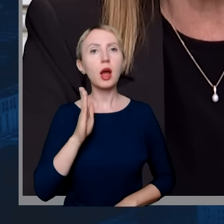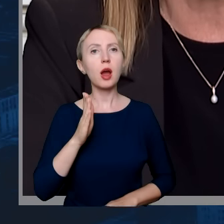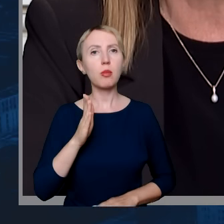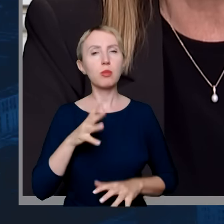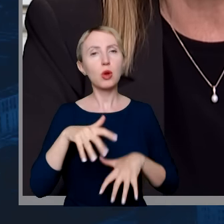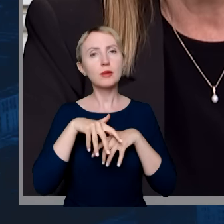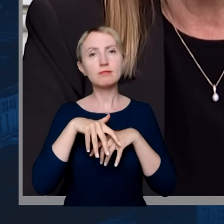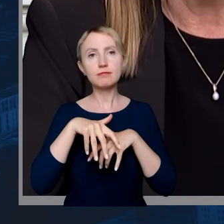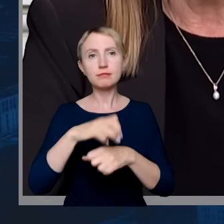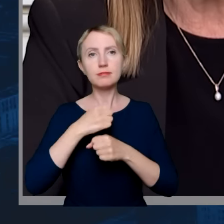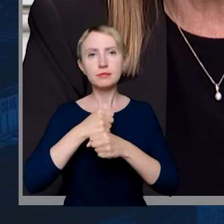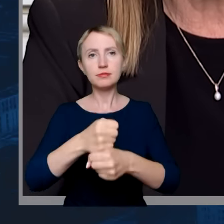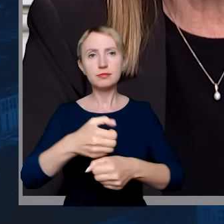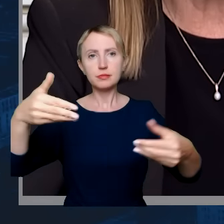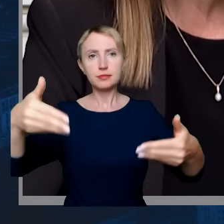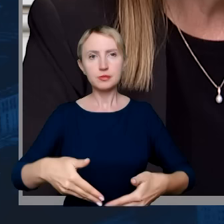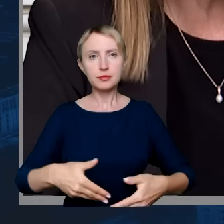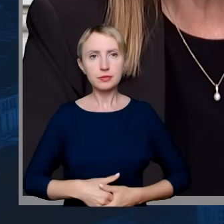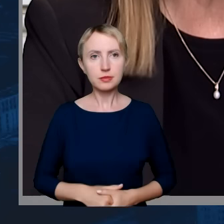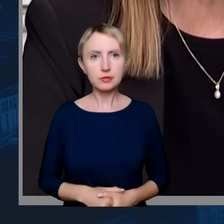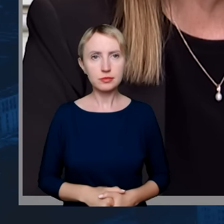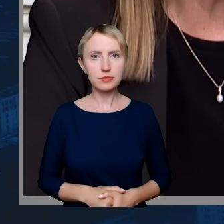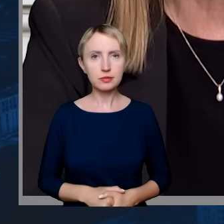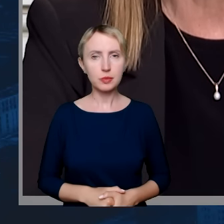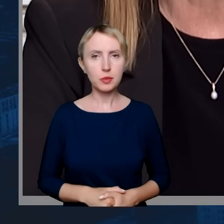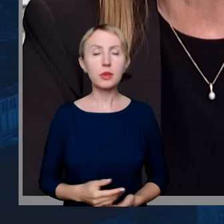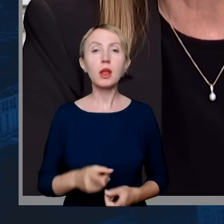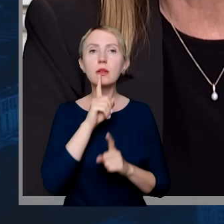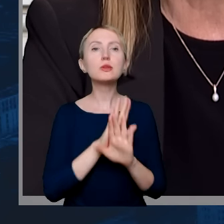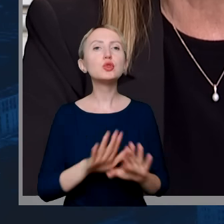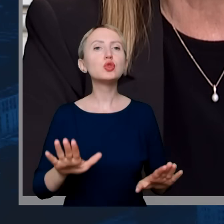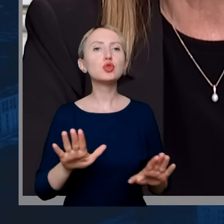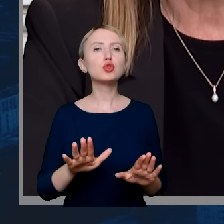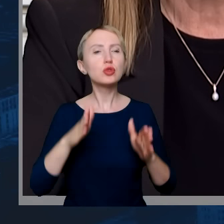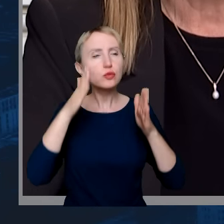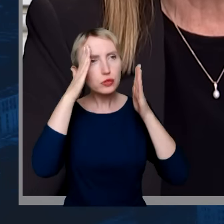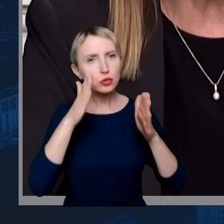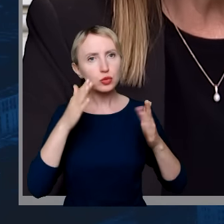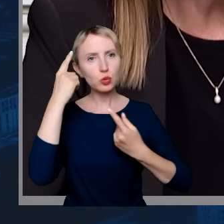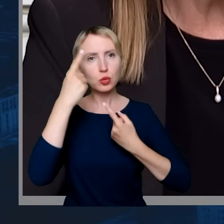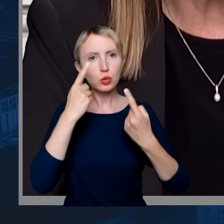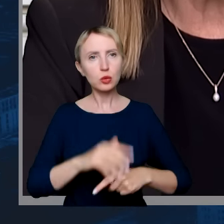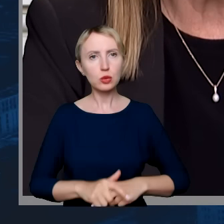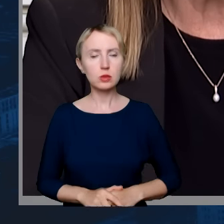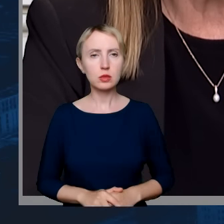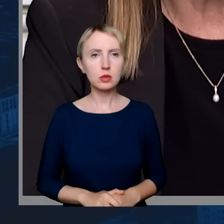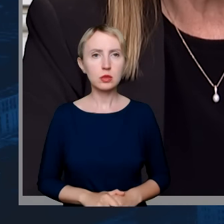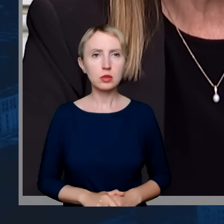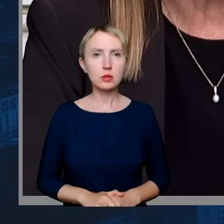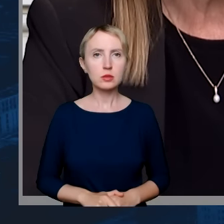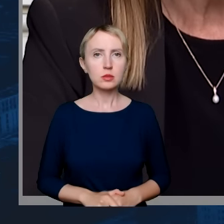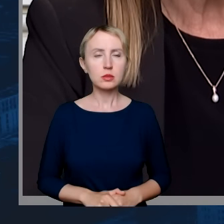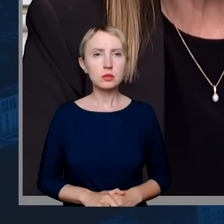pobliski cmentarz, w ciszy, w skupieniu i w wielkim